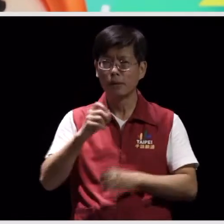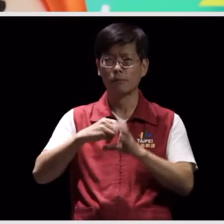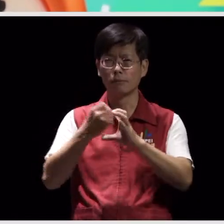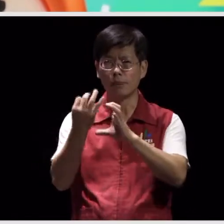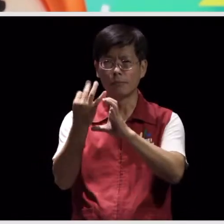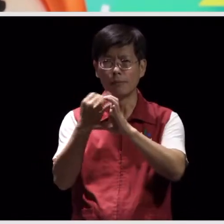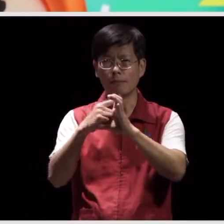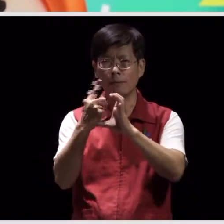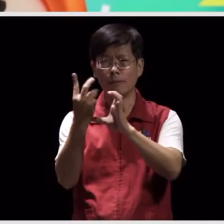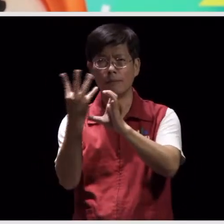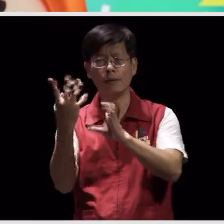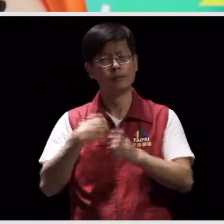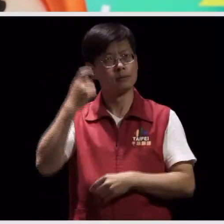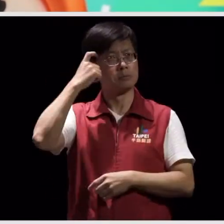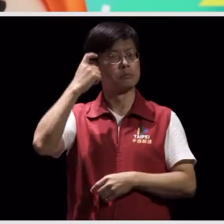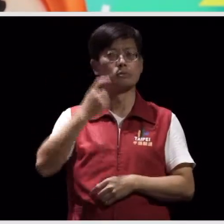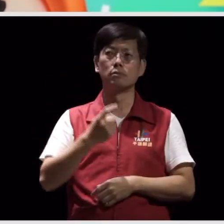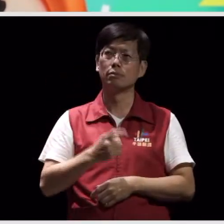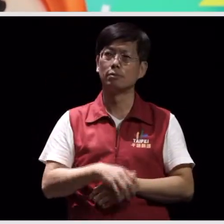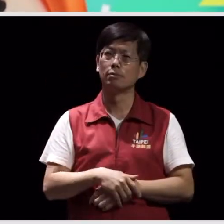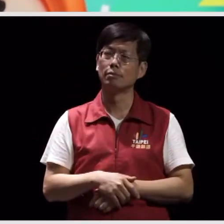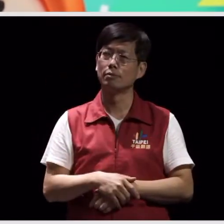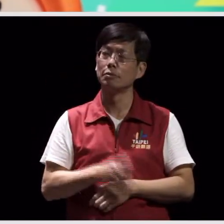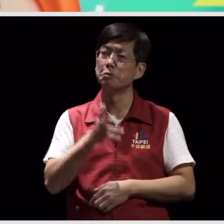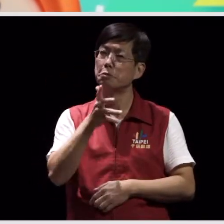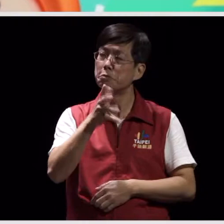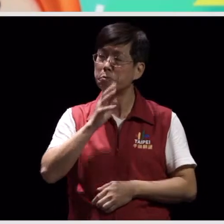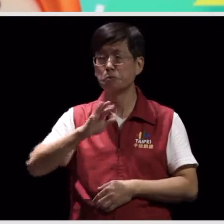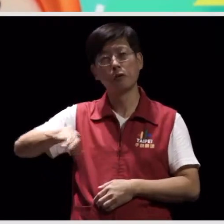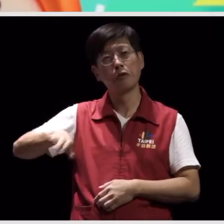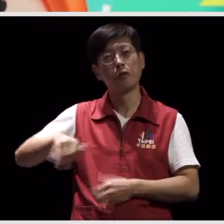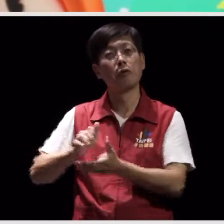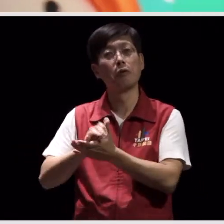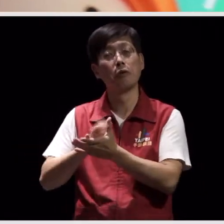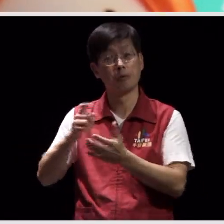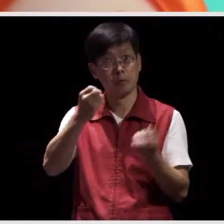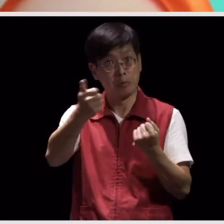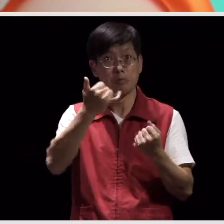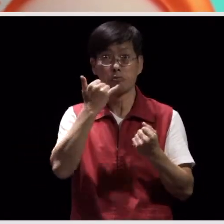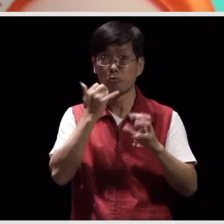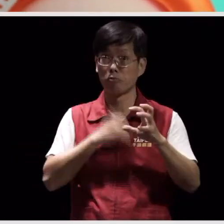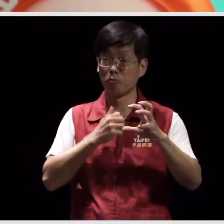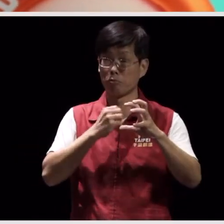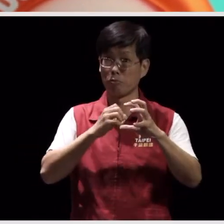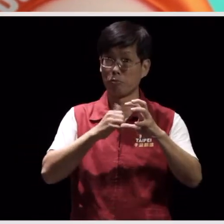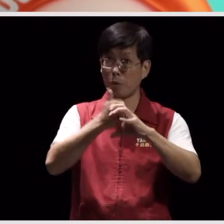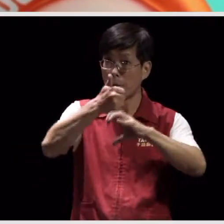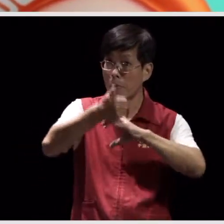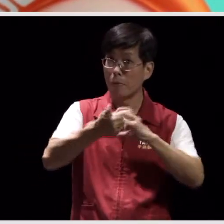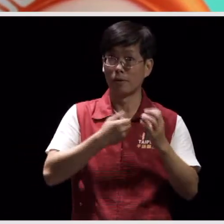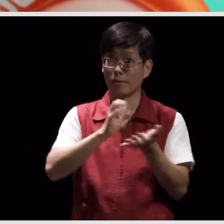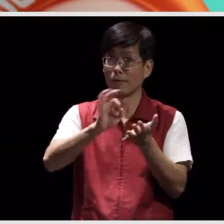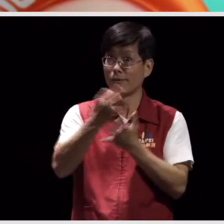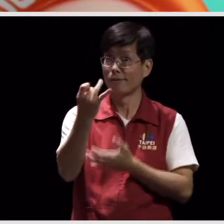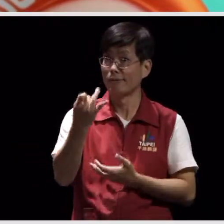跳，他突然就灵机一动，他就想说，哎，他就问隔壁的朋友说，哎，开计程车环游世界需要会跳多少